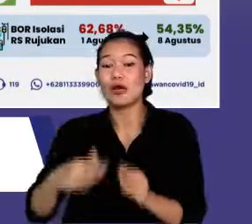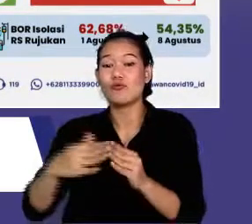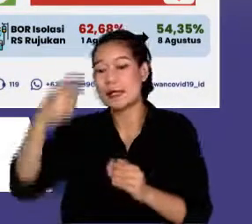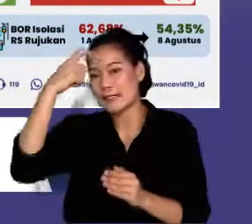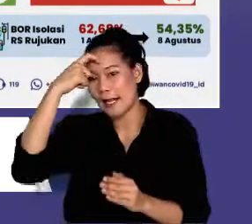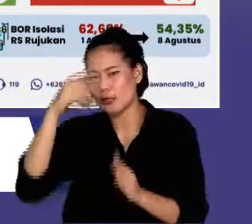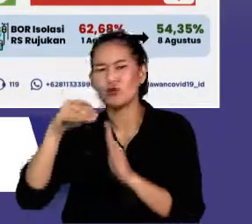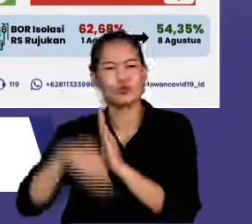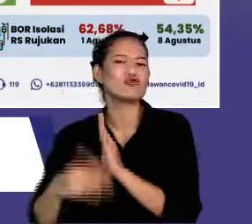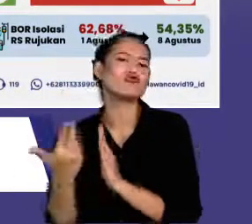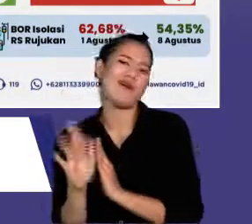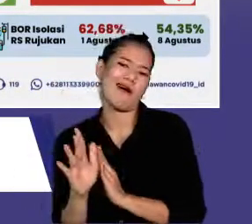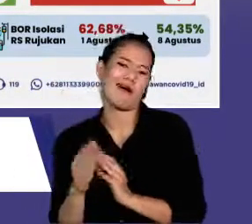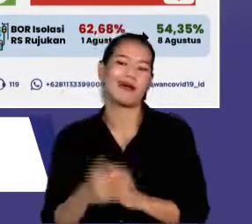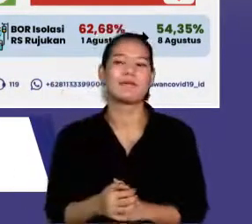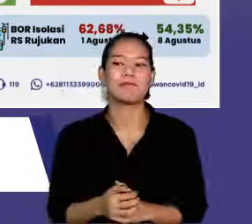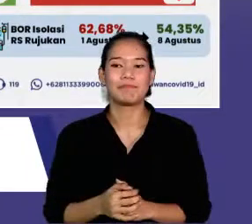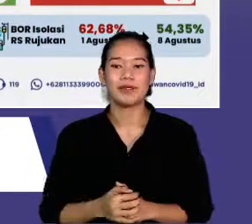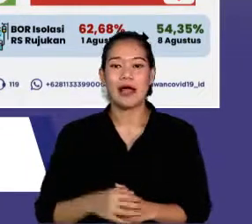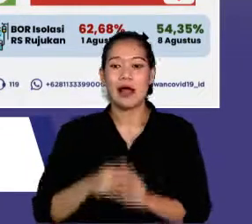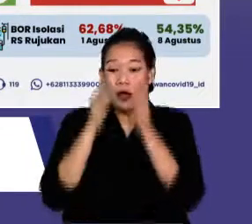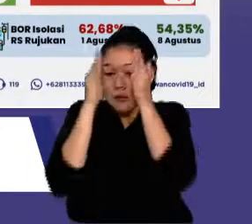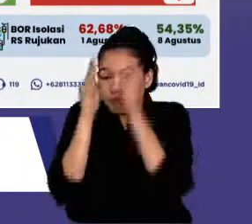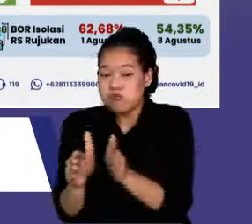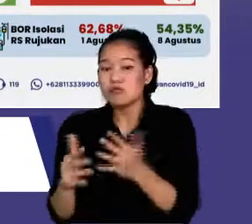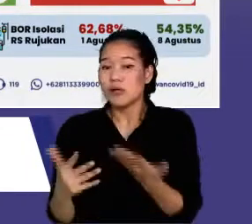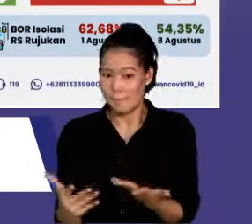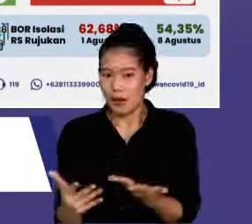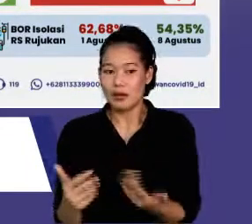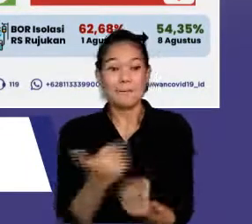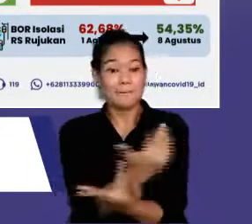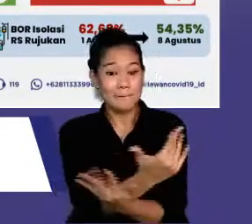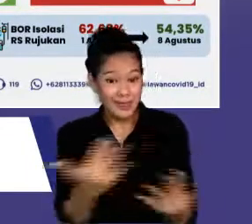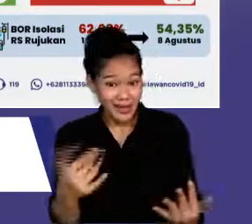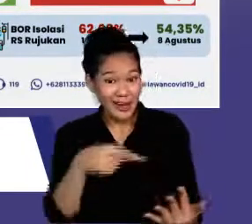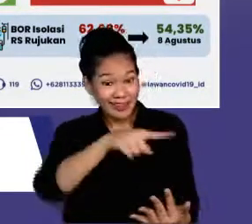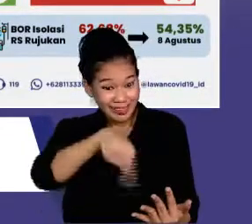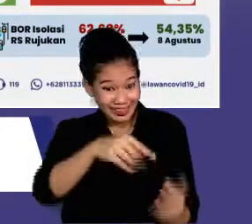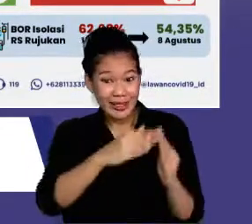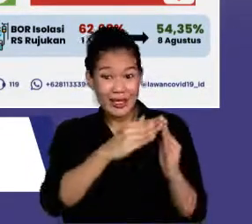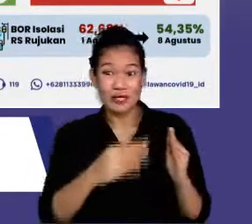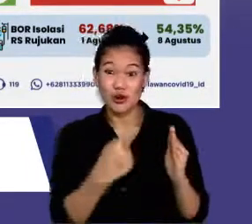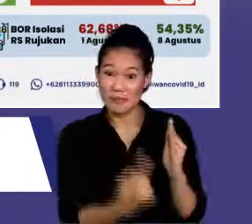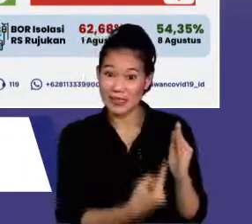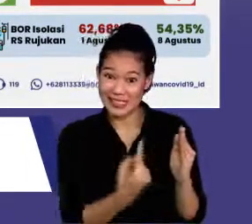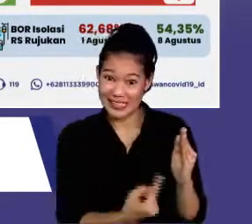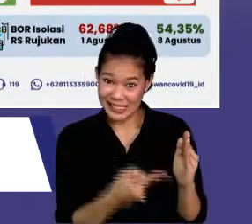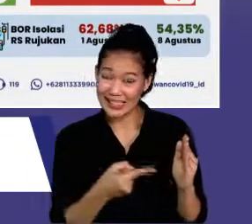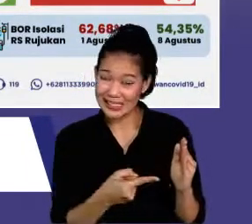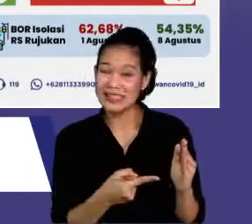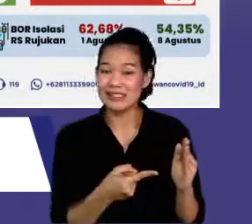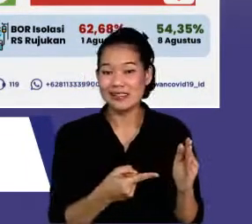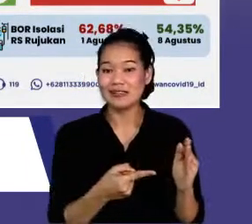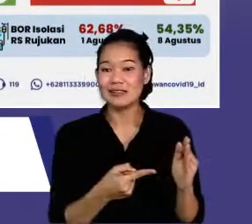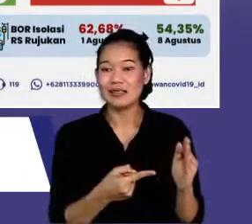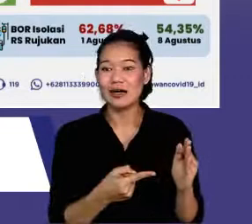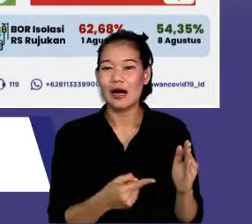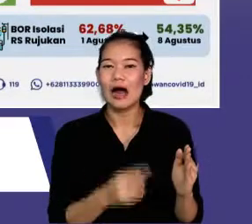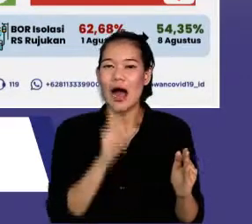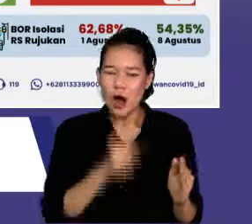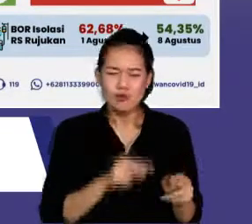menunjukkan penurunan yang perlu diperhatikan adalah masyarakat yang melakukan isolasi Mandiri di rumah